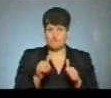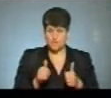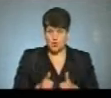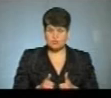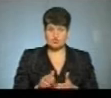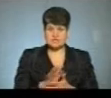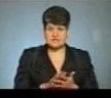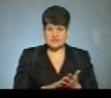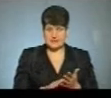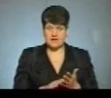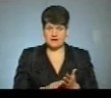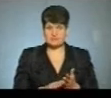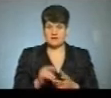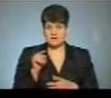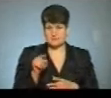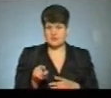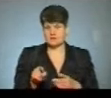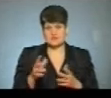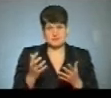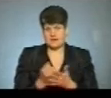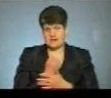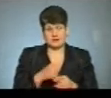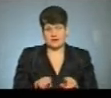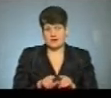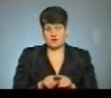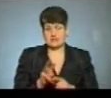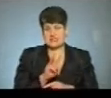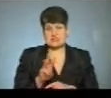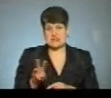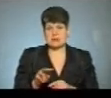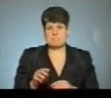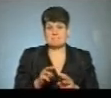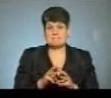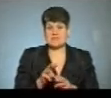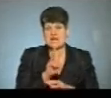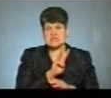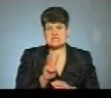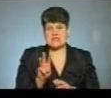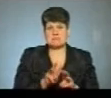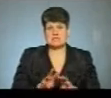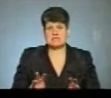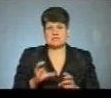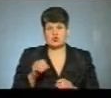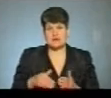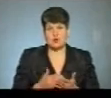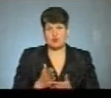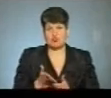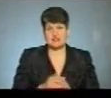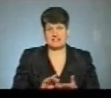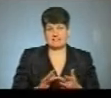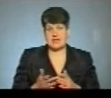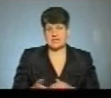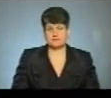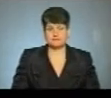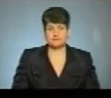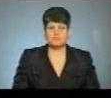А форму заяви і декларації ви доступно знайдете також на сайті Міністерства соціальної політики або в мережі інтернет. Дякую